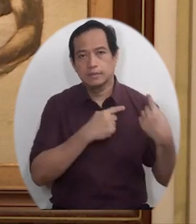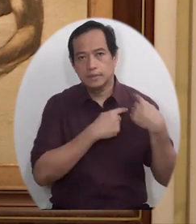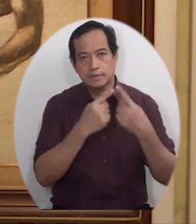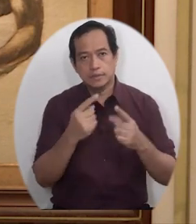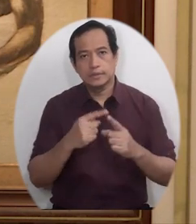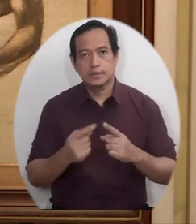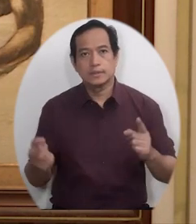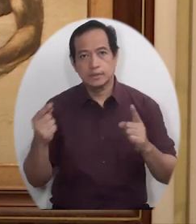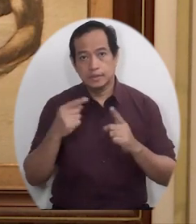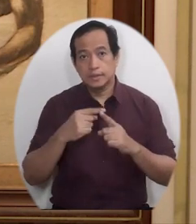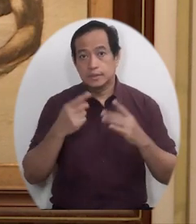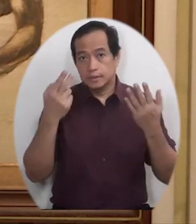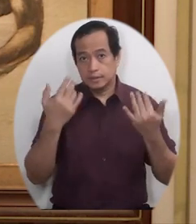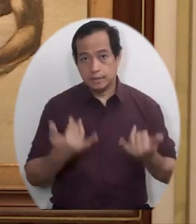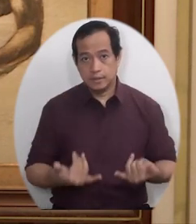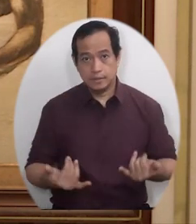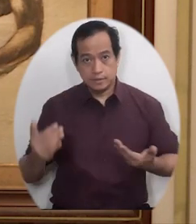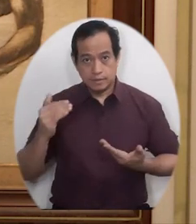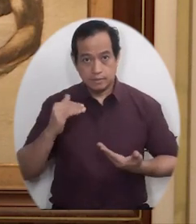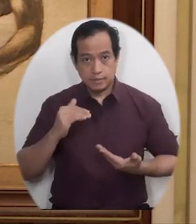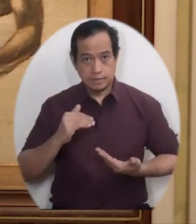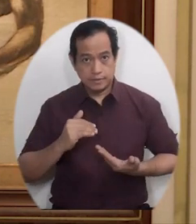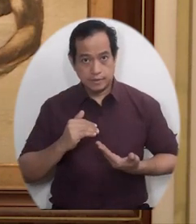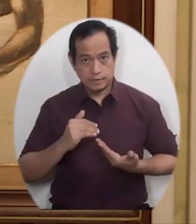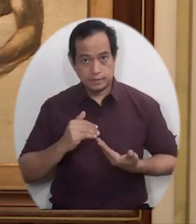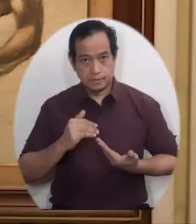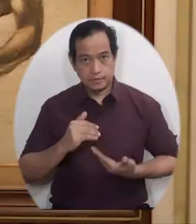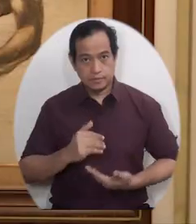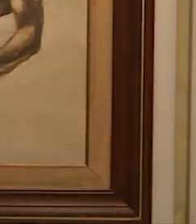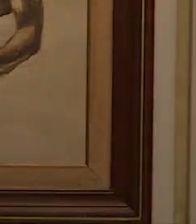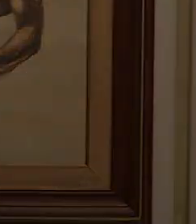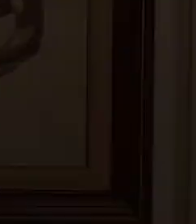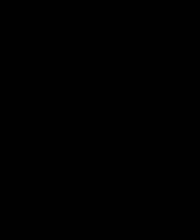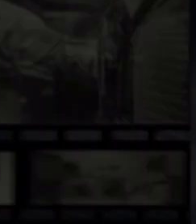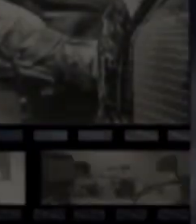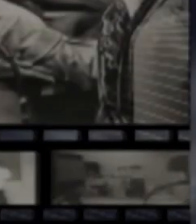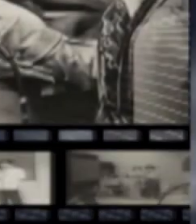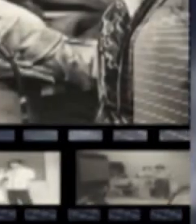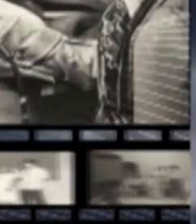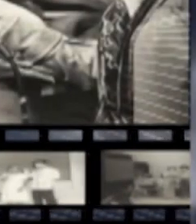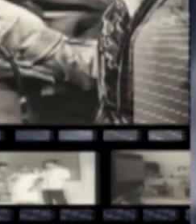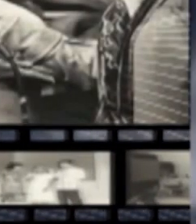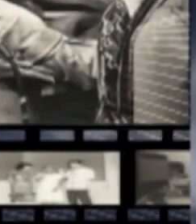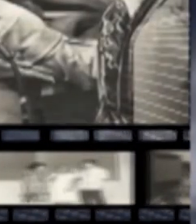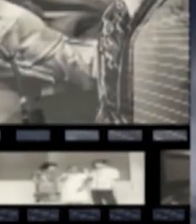noon hanggang ngayon, Kapwa Ko, Mahal Ko.